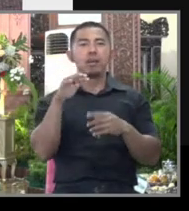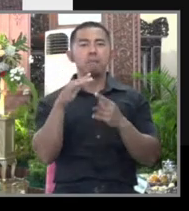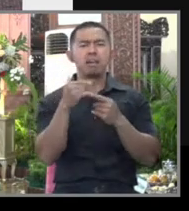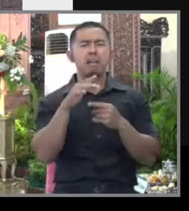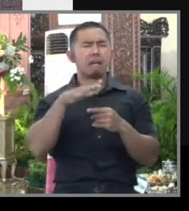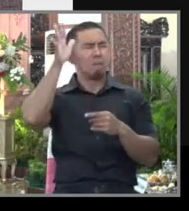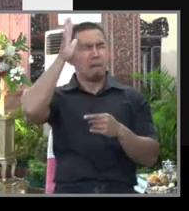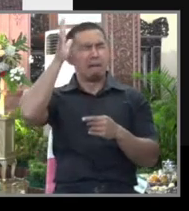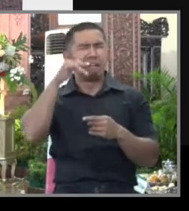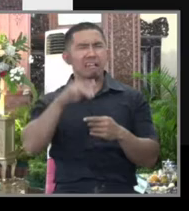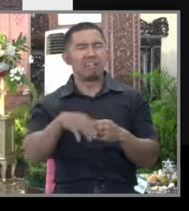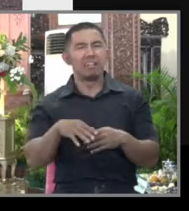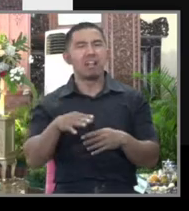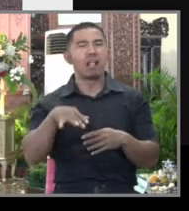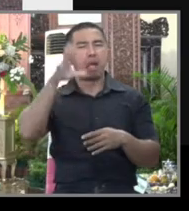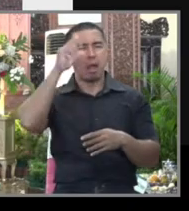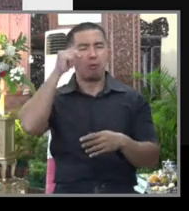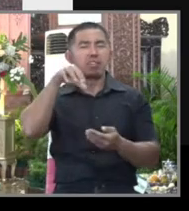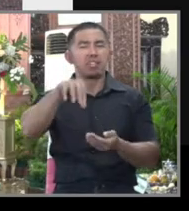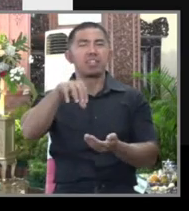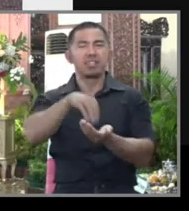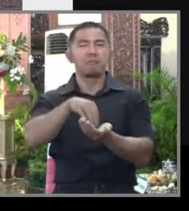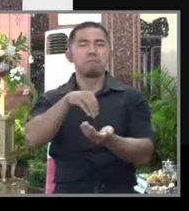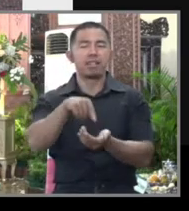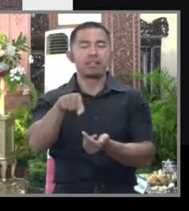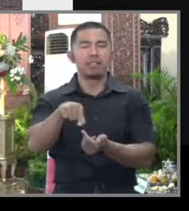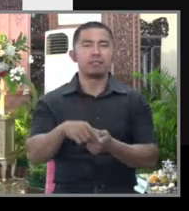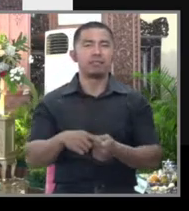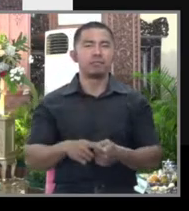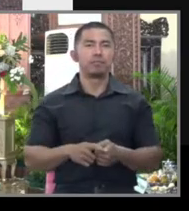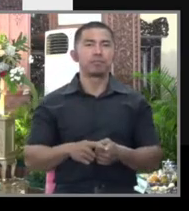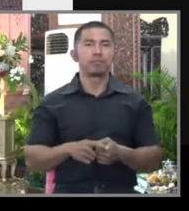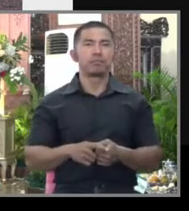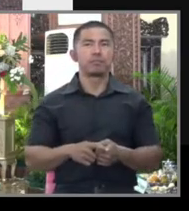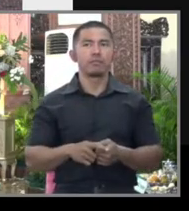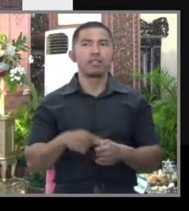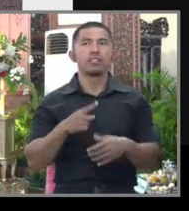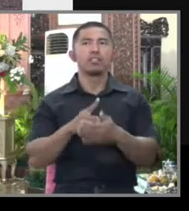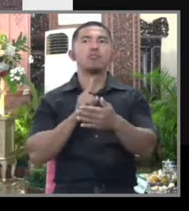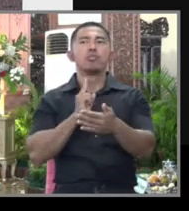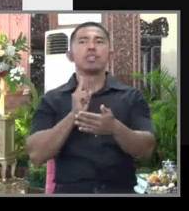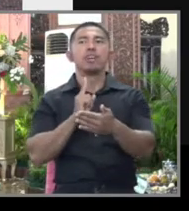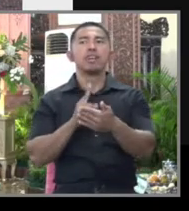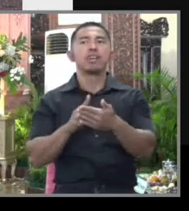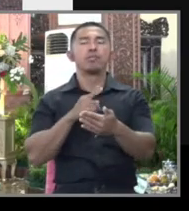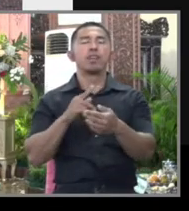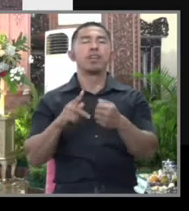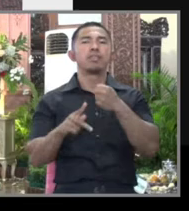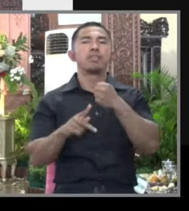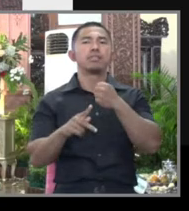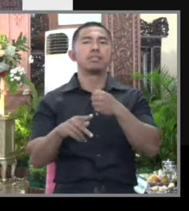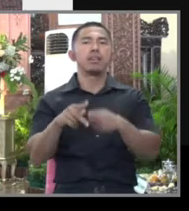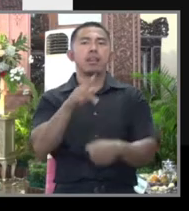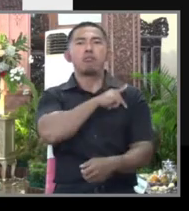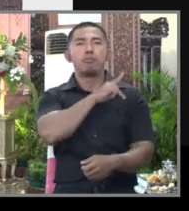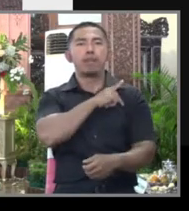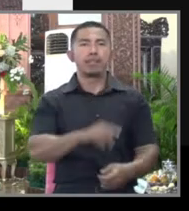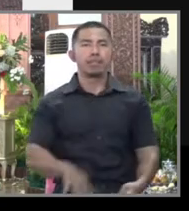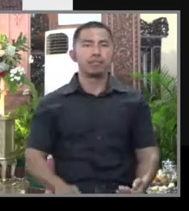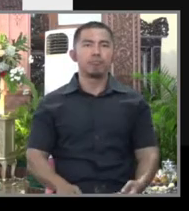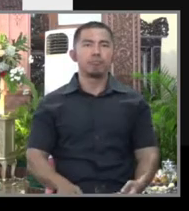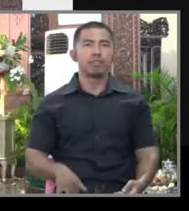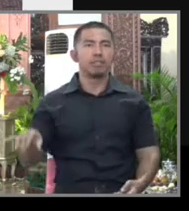tahu, taunya adalah wilayah kabupaten dan itu menjadi kewenangan kabupaten, sehingga